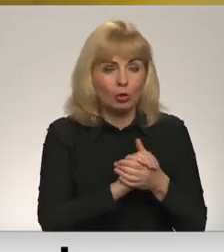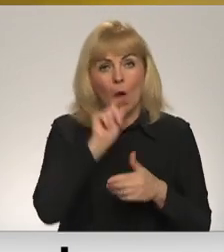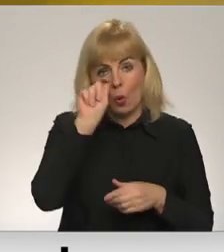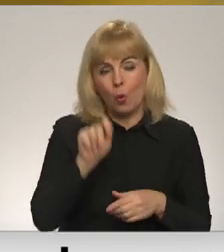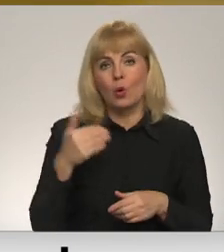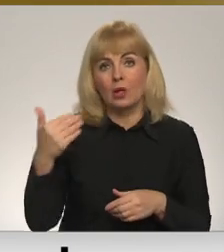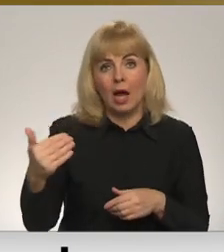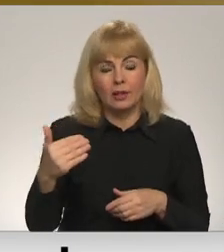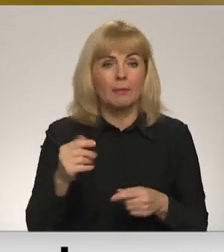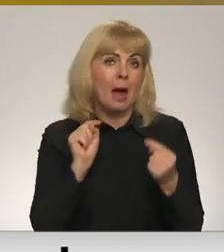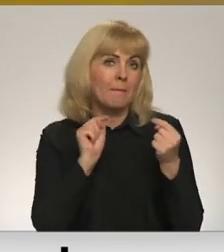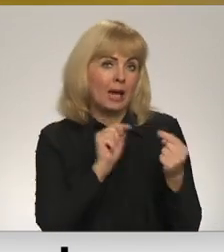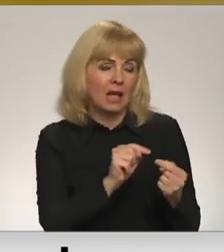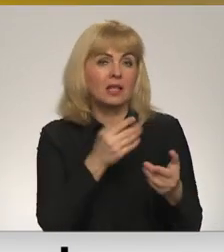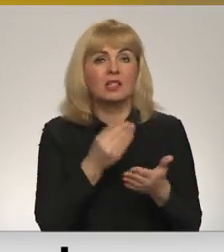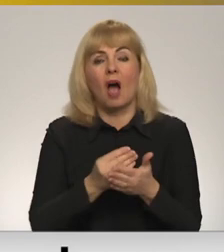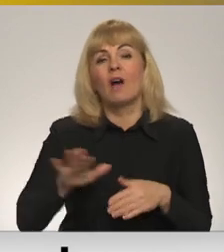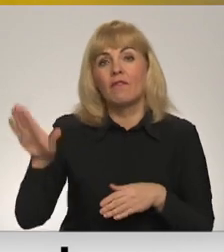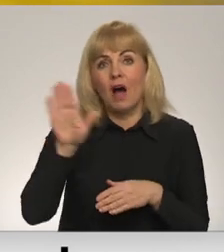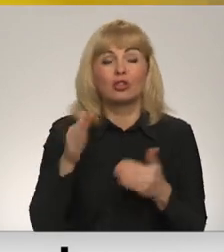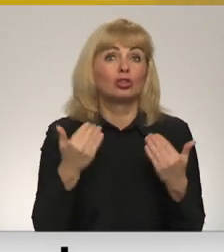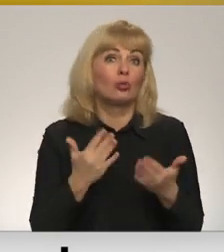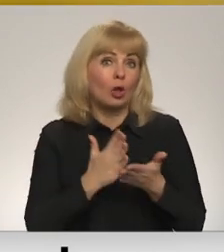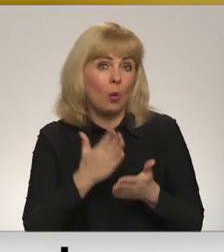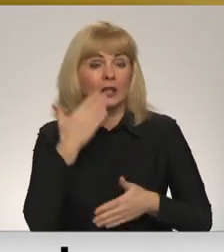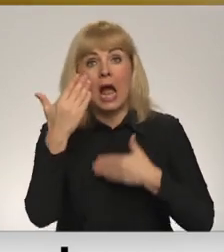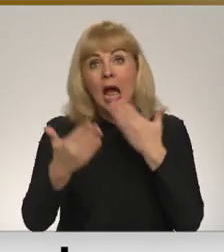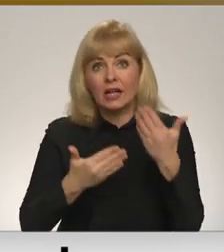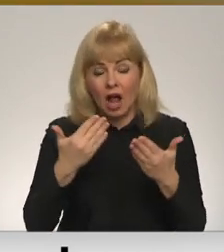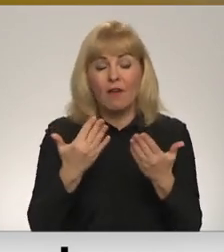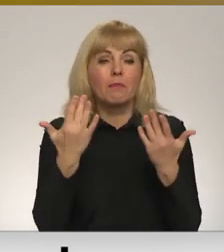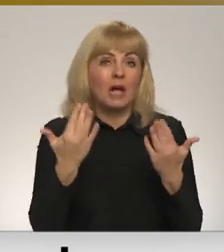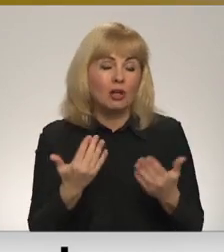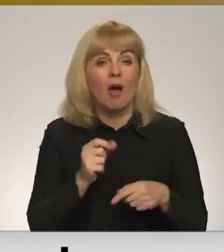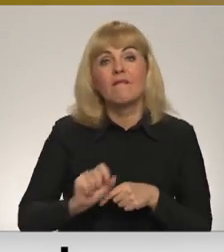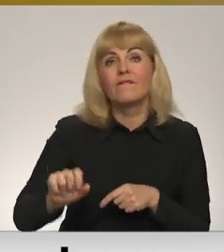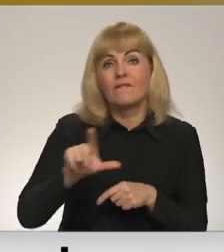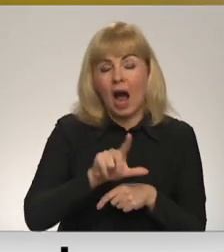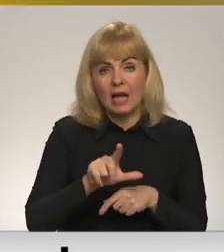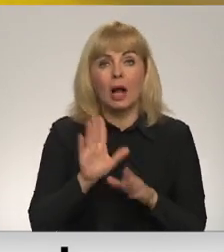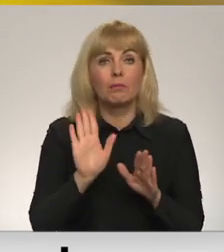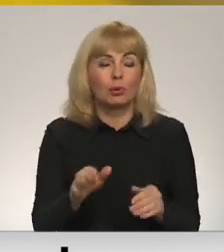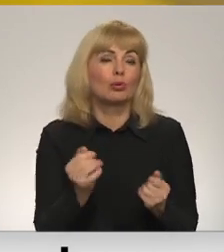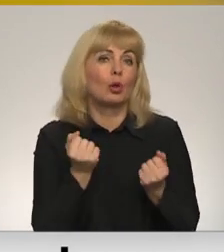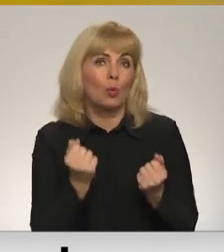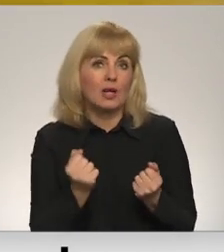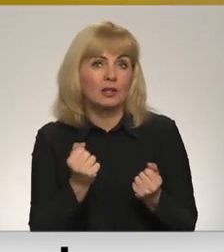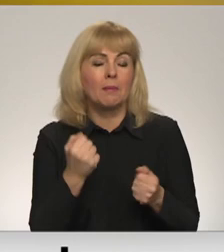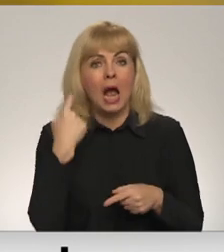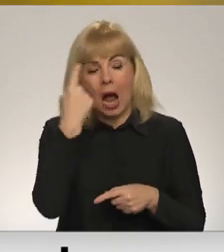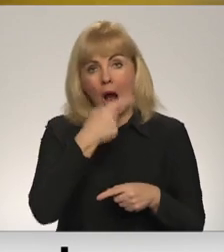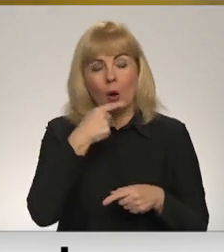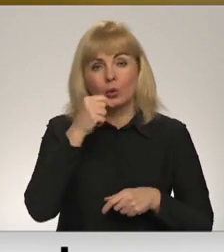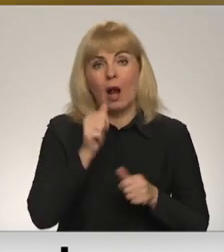un protestē pret savā valstī šodien notiekošo referendumu, kā rezultātā vēl vairāks tiks nostiprināts autoritārā